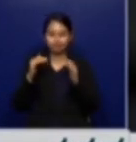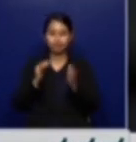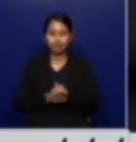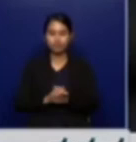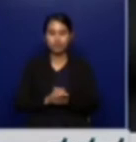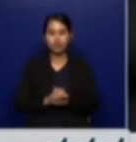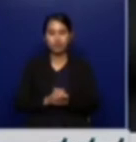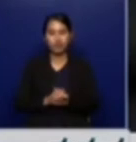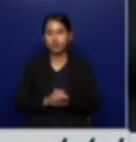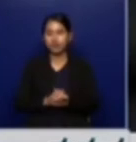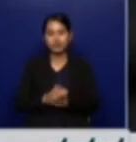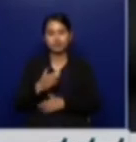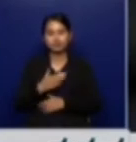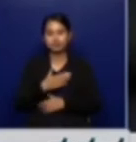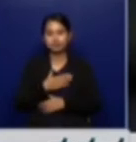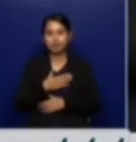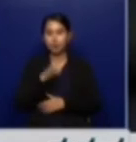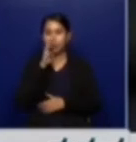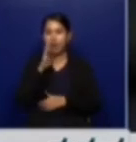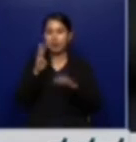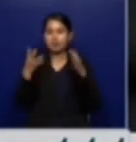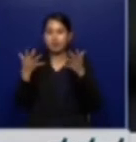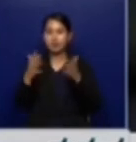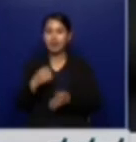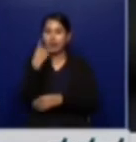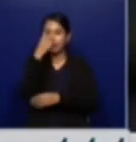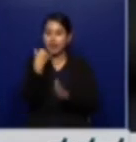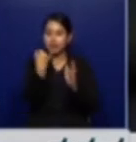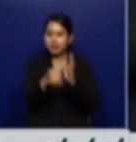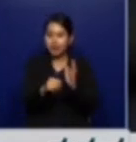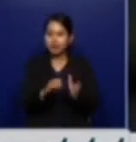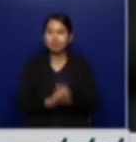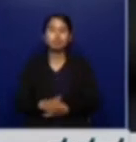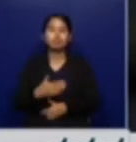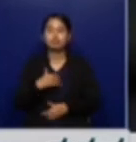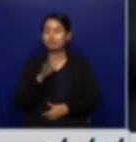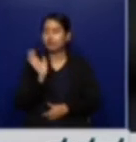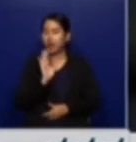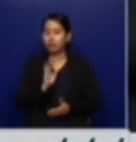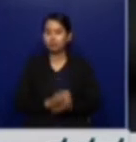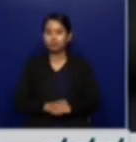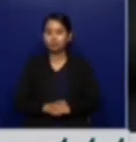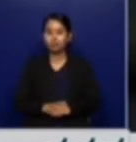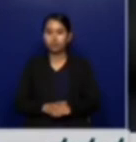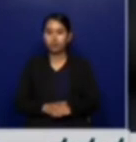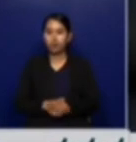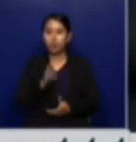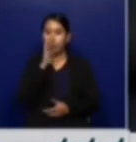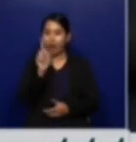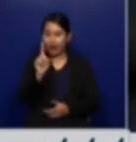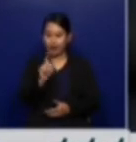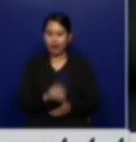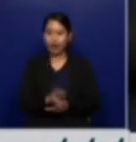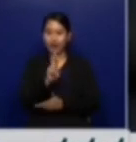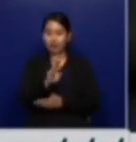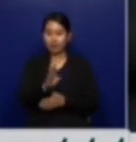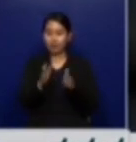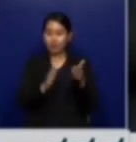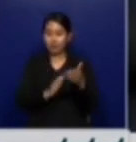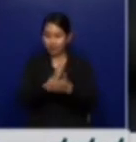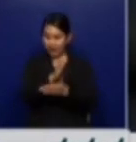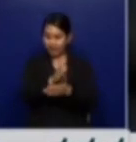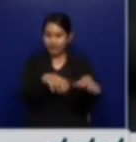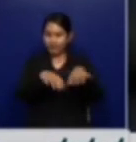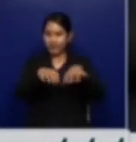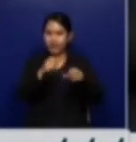ผมไม่โทษนะครับว่าเป็นความผิดของกรรมธิการหรือไม่อย่างไรแต่โทษเชิงระบบทั้งหมดฝ่ายจัดทำงบประมาณจัดตั้